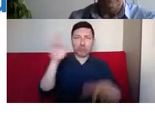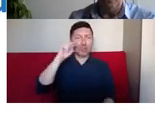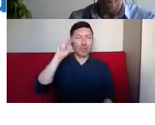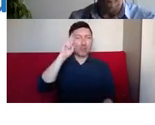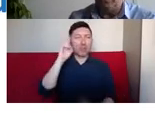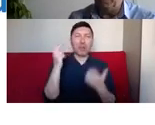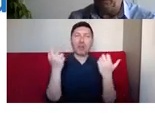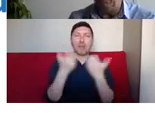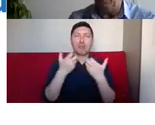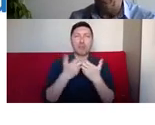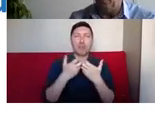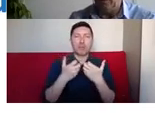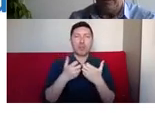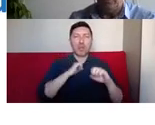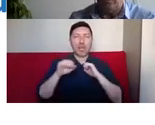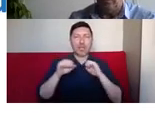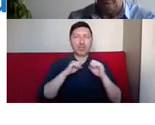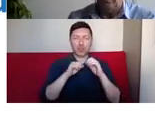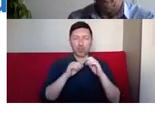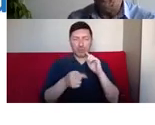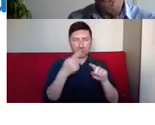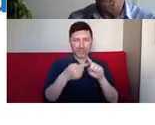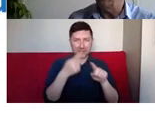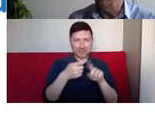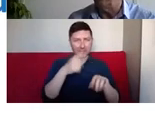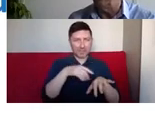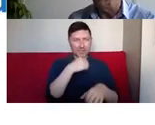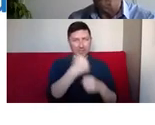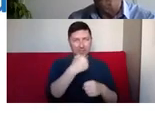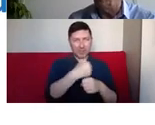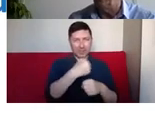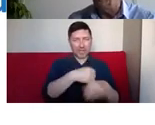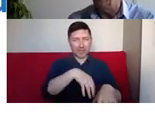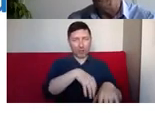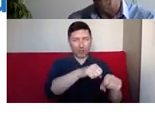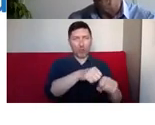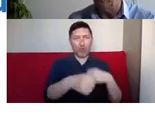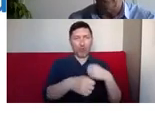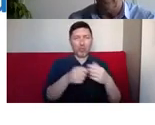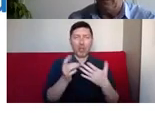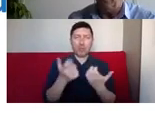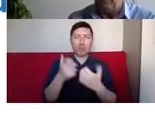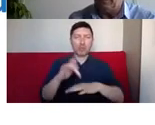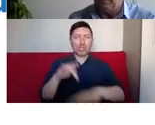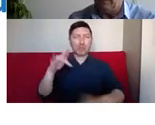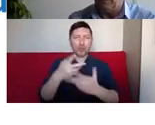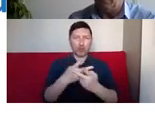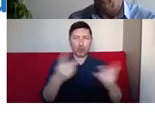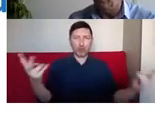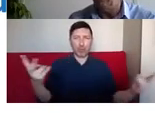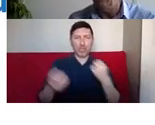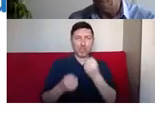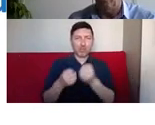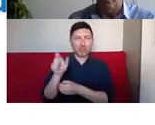repérage d'actions spécifiques sur l'emploi, d'actions de sensibilisation du grand public et des acteurs du handicap, et puis des